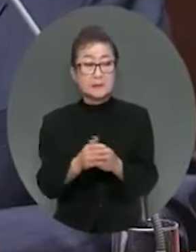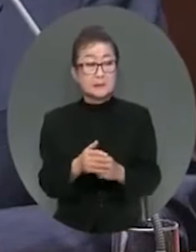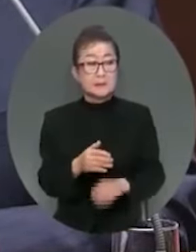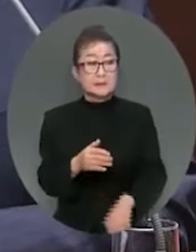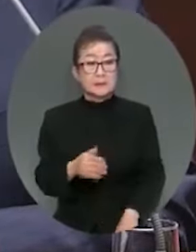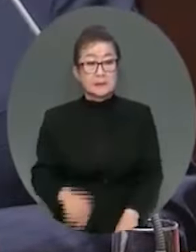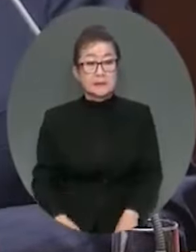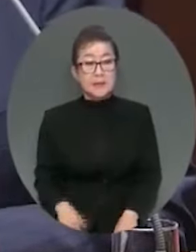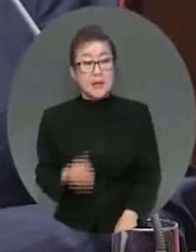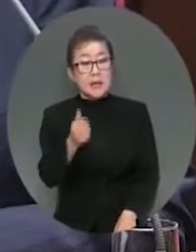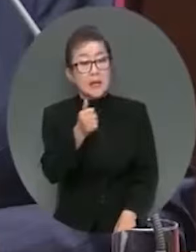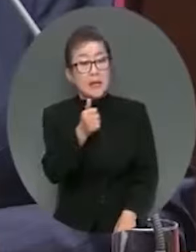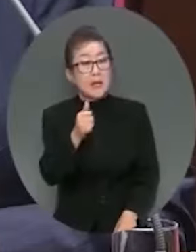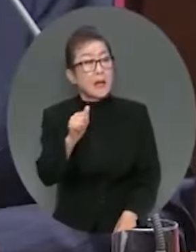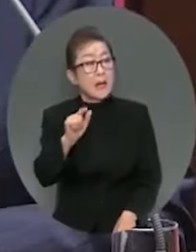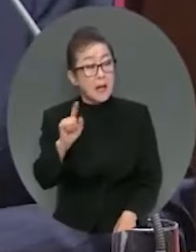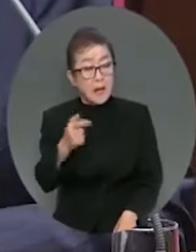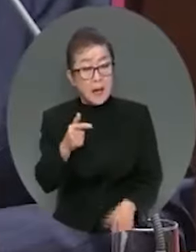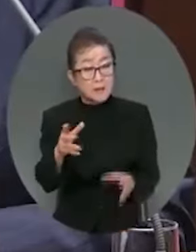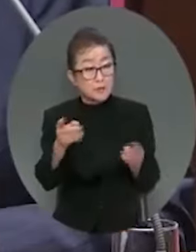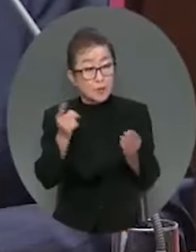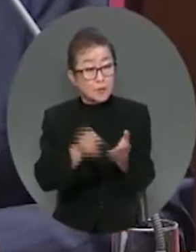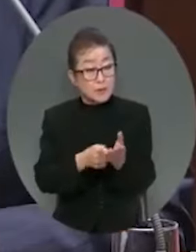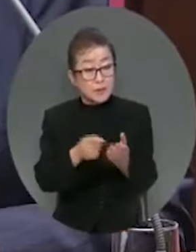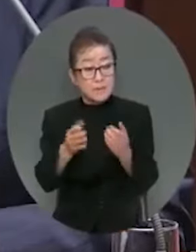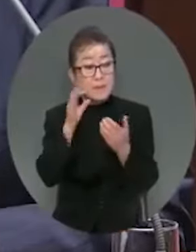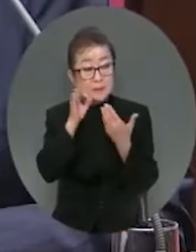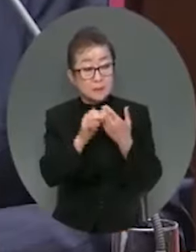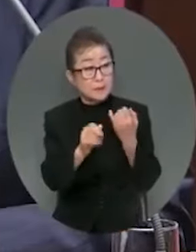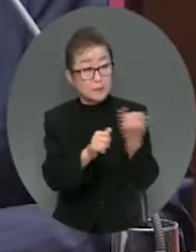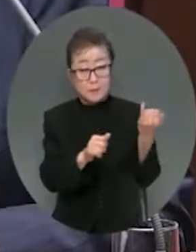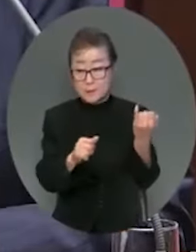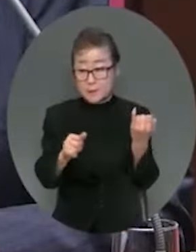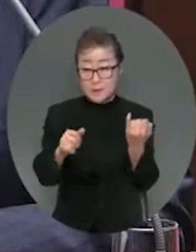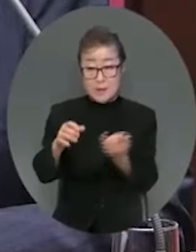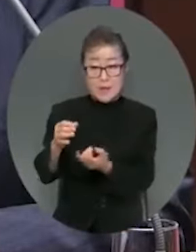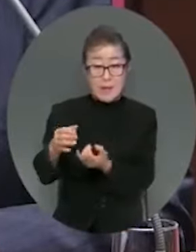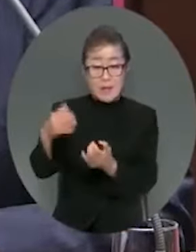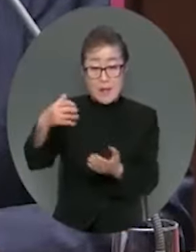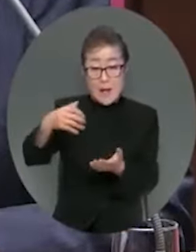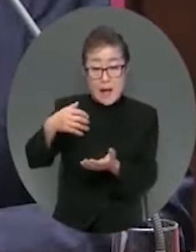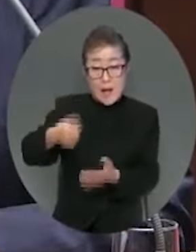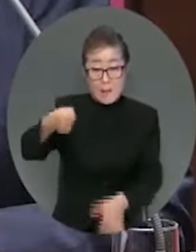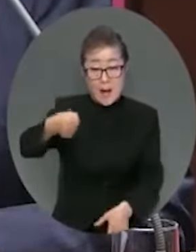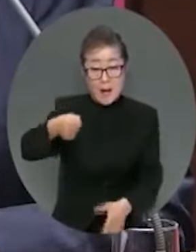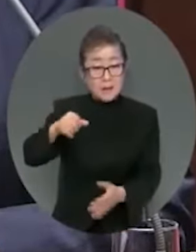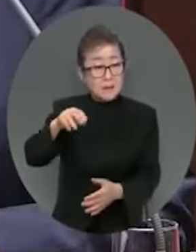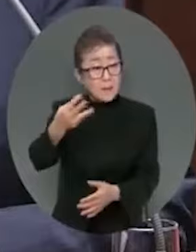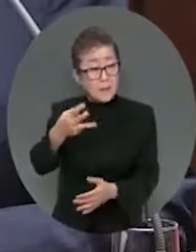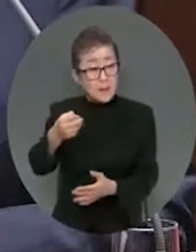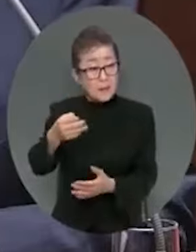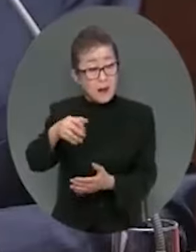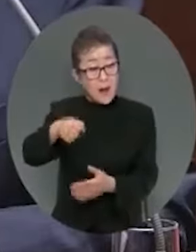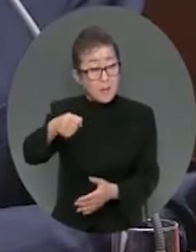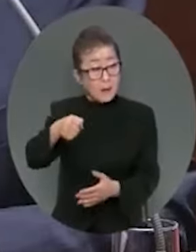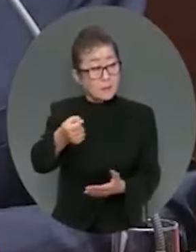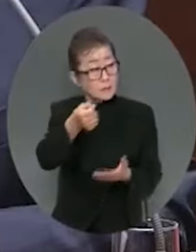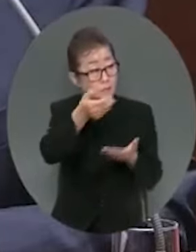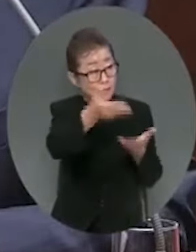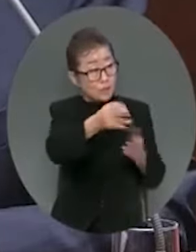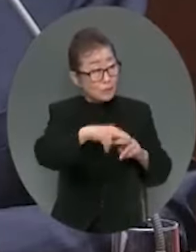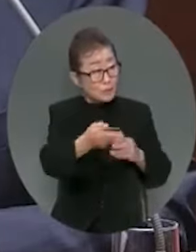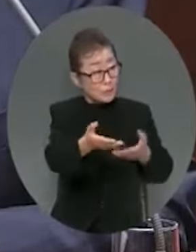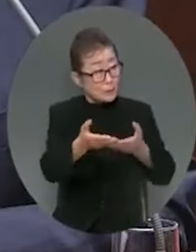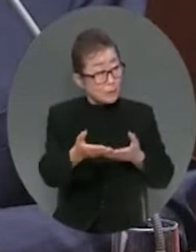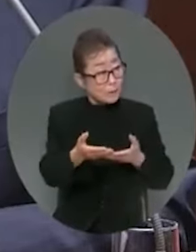디올백 300만 원짜리 가지면 받으실 거예요? 그런 제가 아는 사모님은 안 받아요.